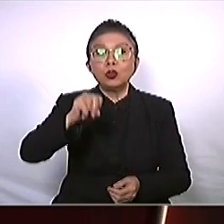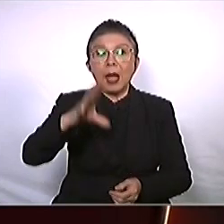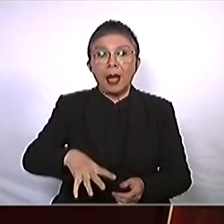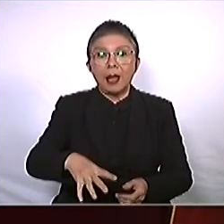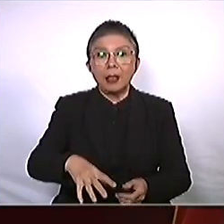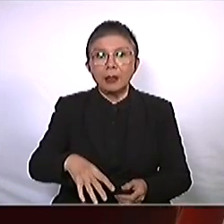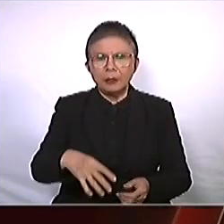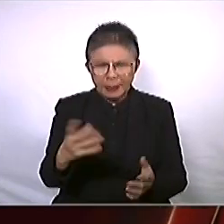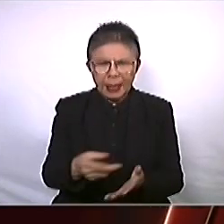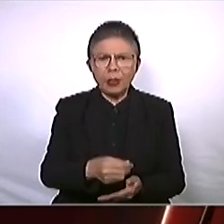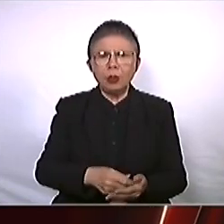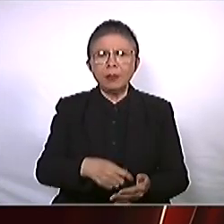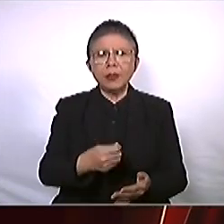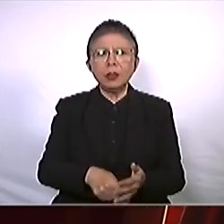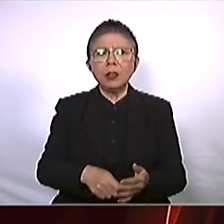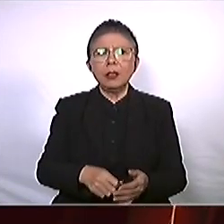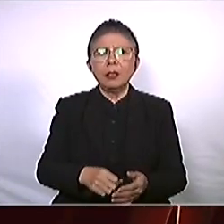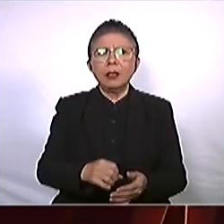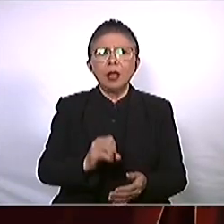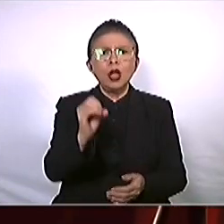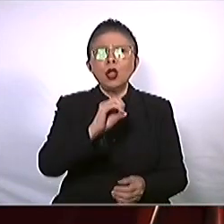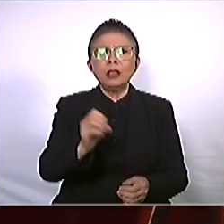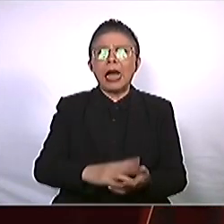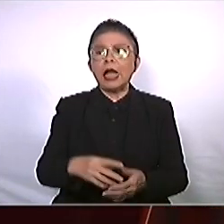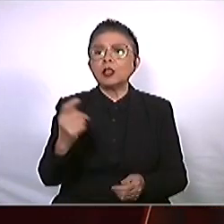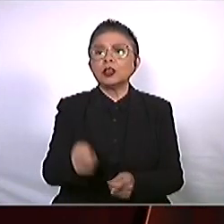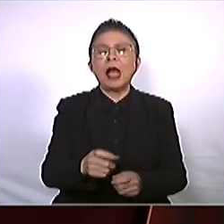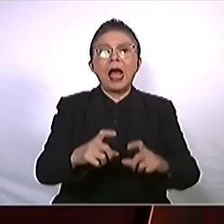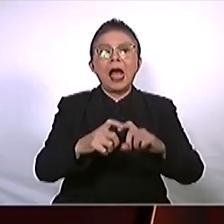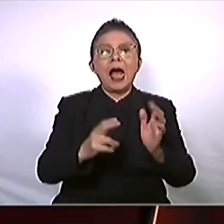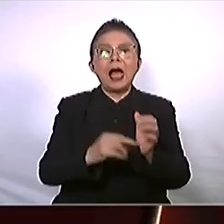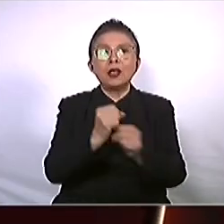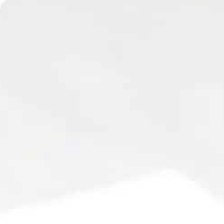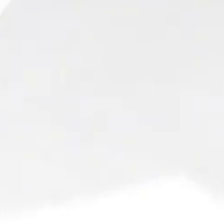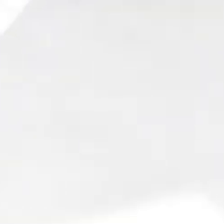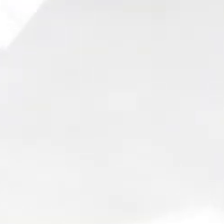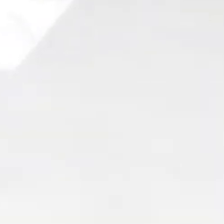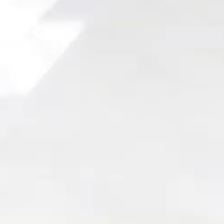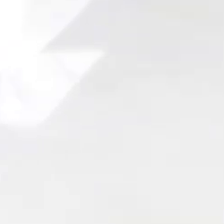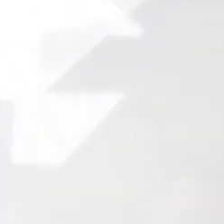kur. Tanpa agunan. Enggak ada yang memberatkan, Mbak.